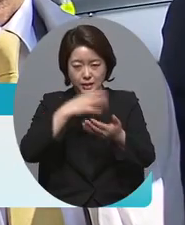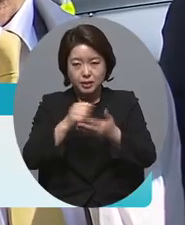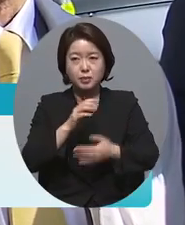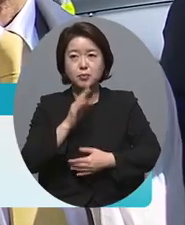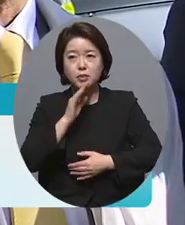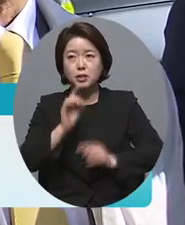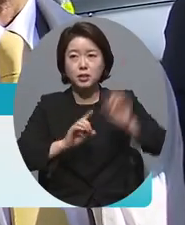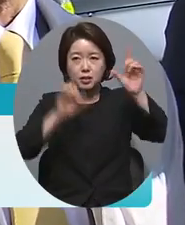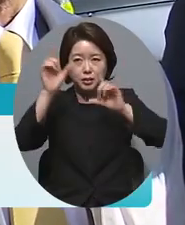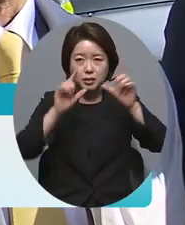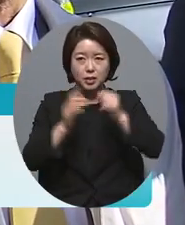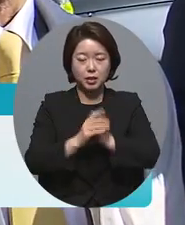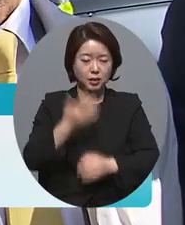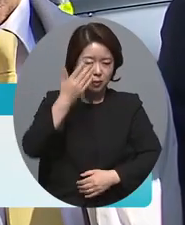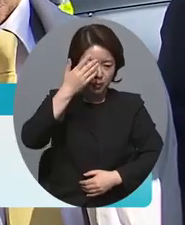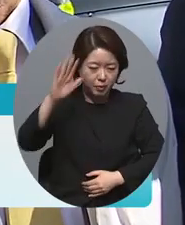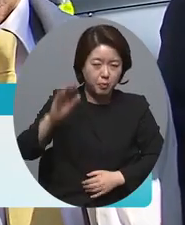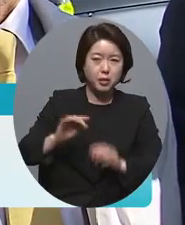외면하지 않고